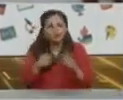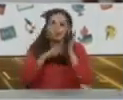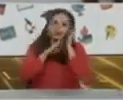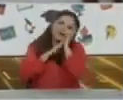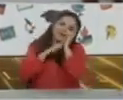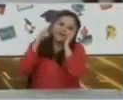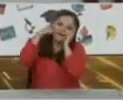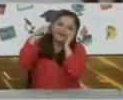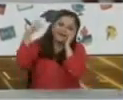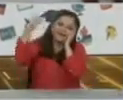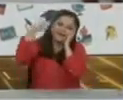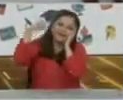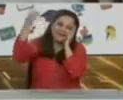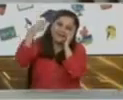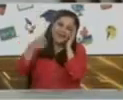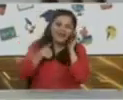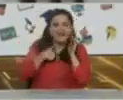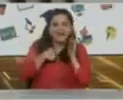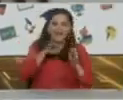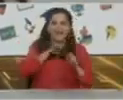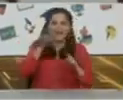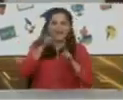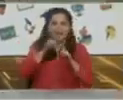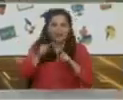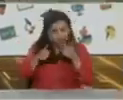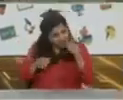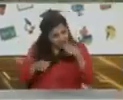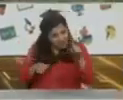रहना, ये तो सही नहीं है।